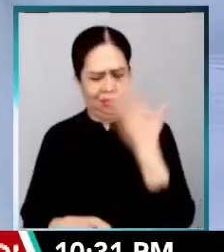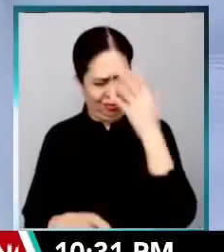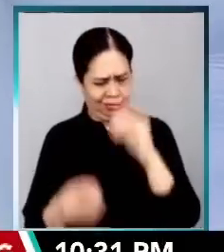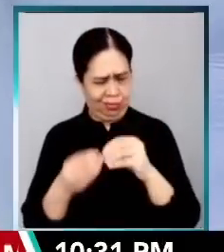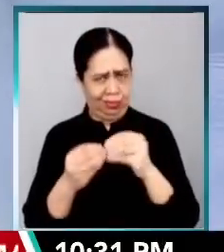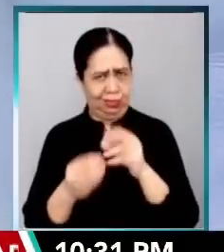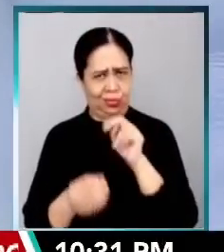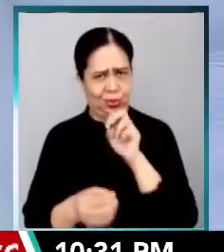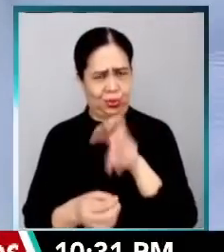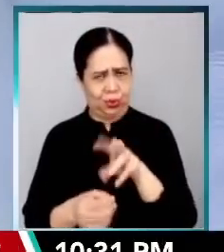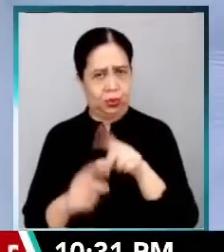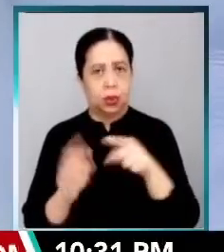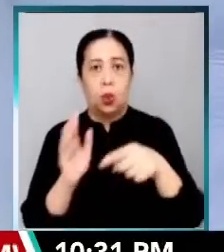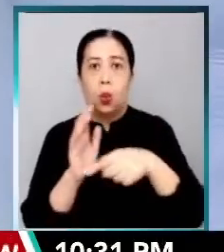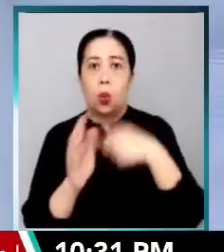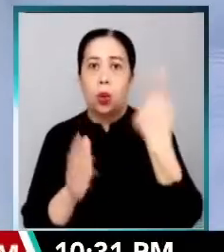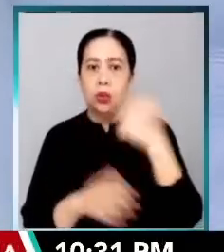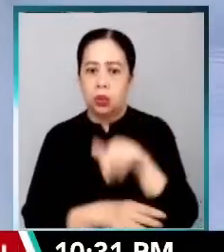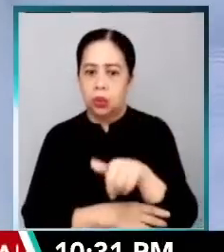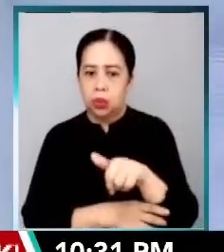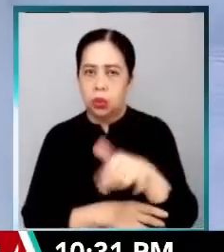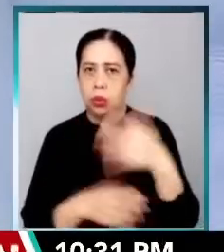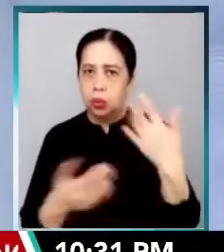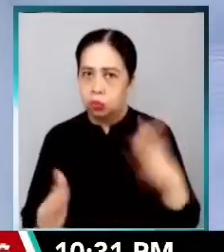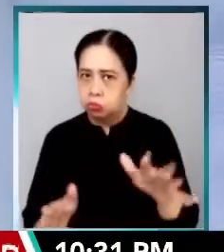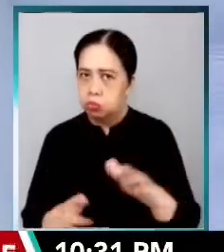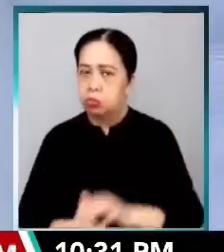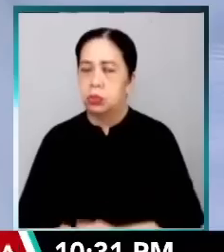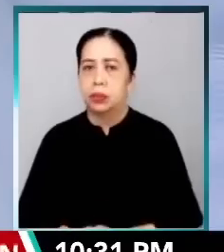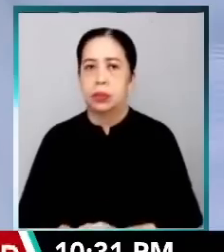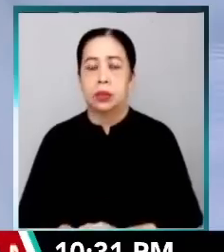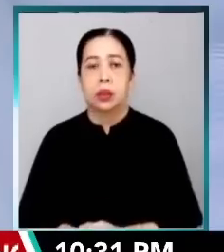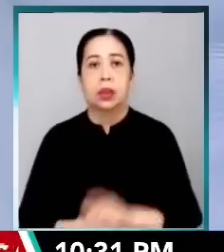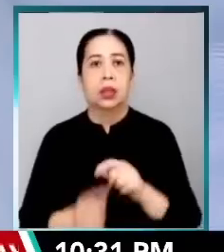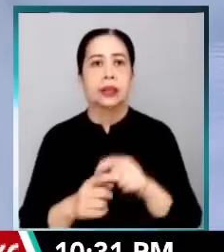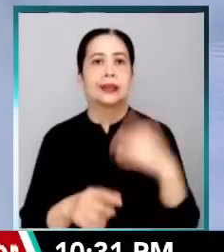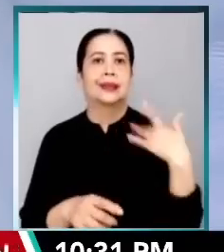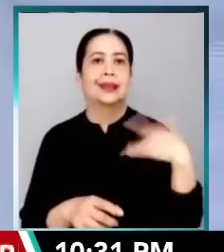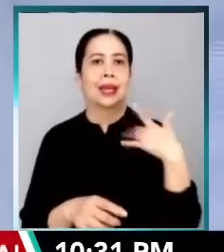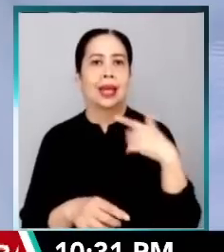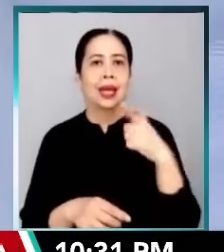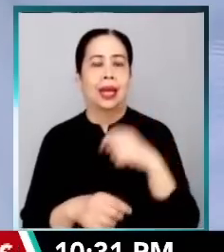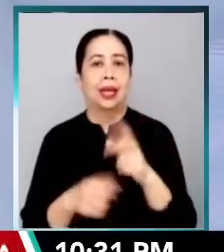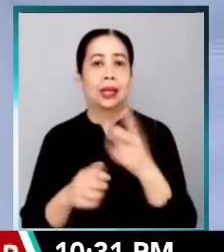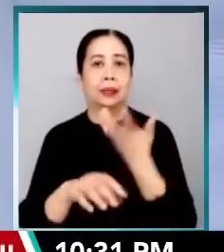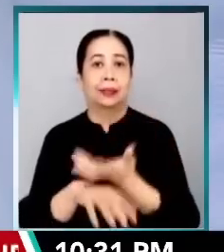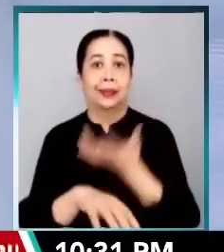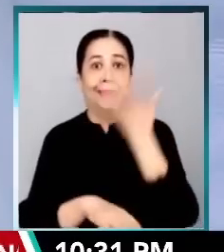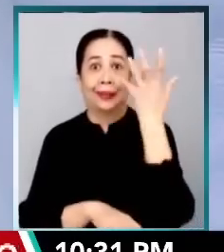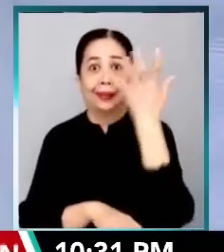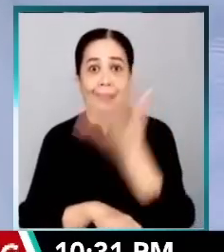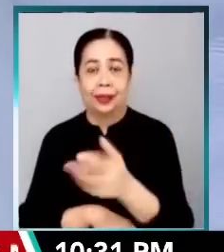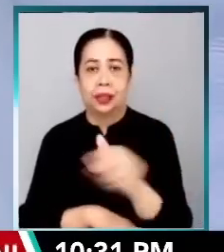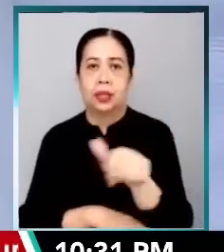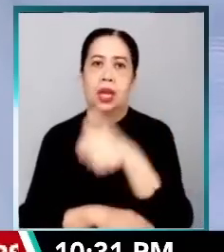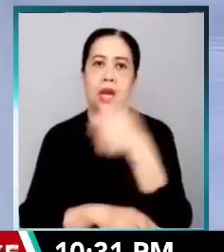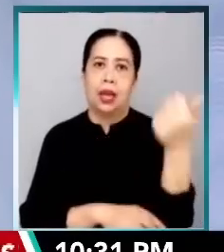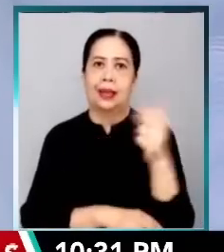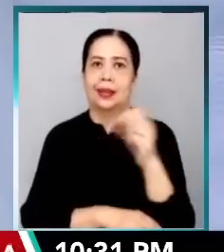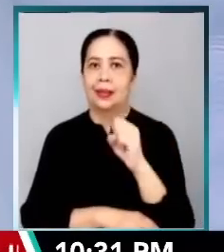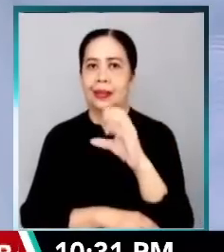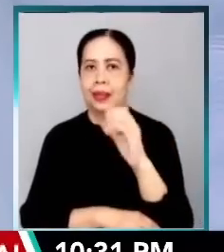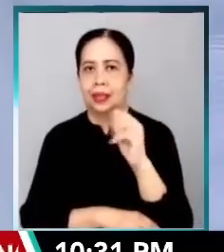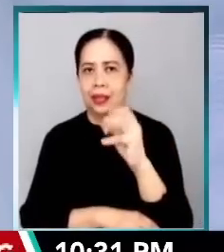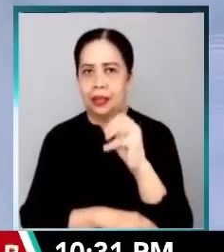isang beses lang na magri-ring. Patibong daw yan para mabiktima kayo ng iba pang scam. May report